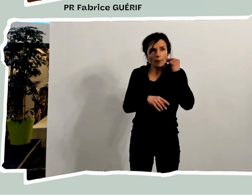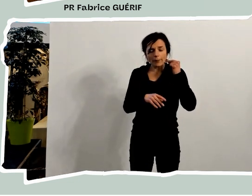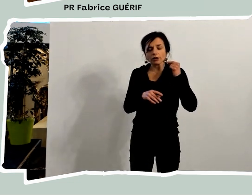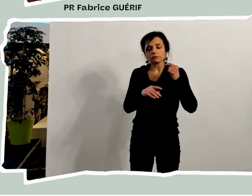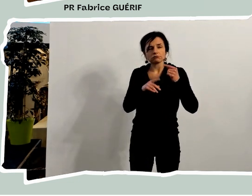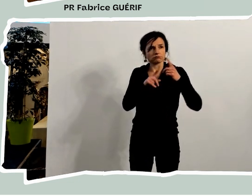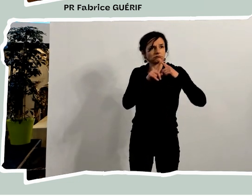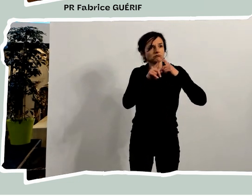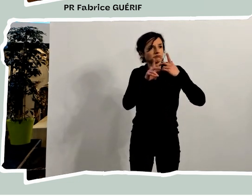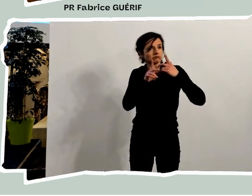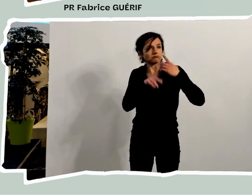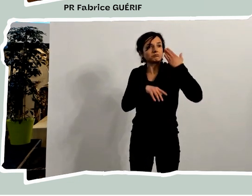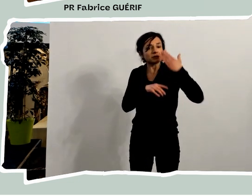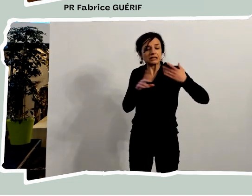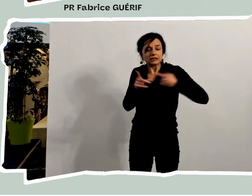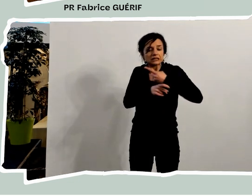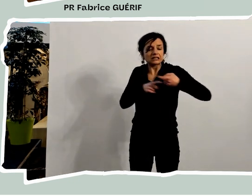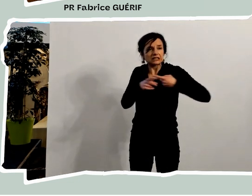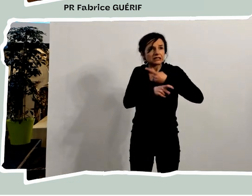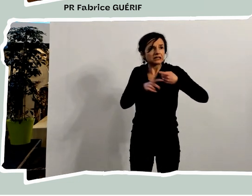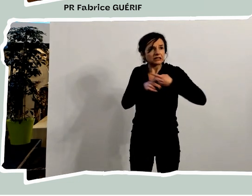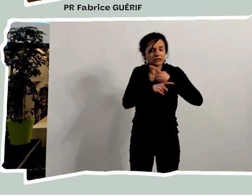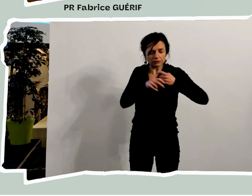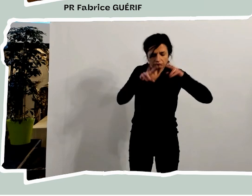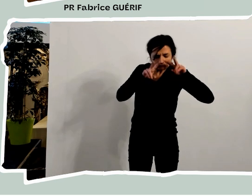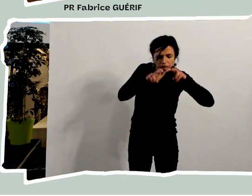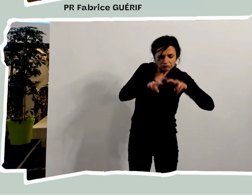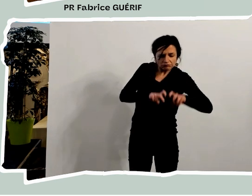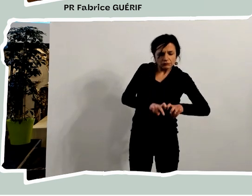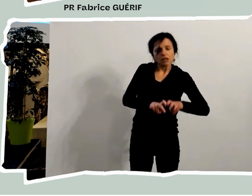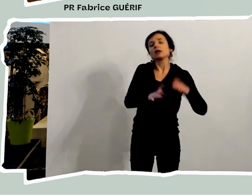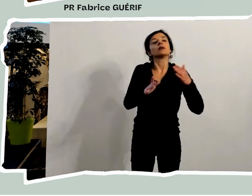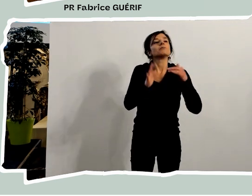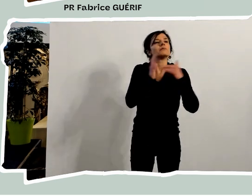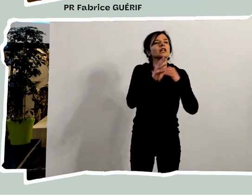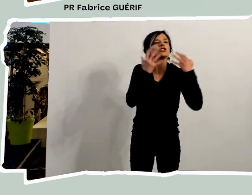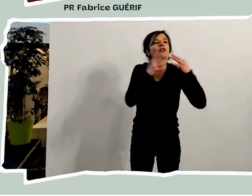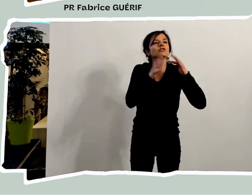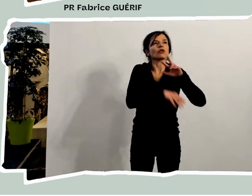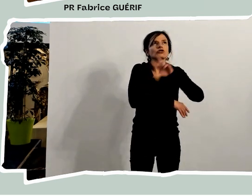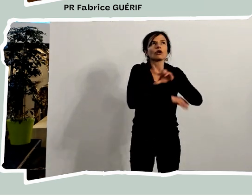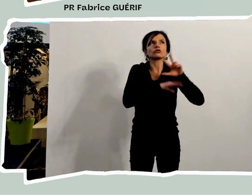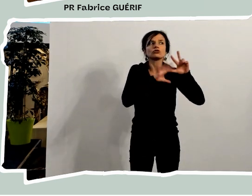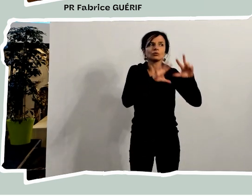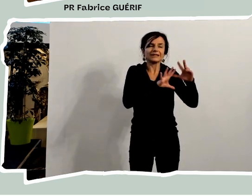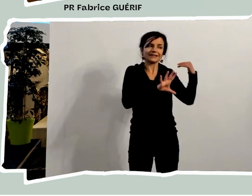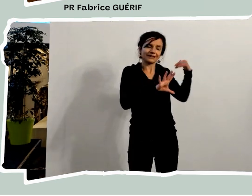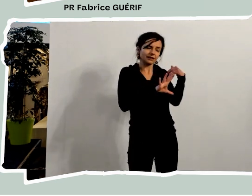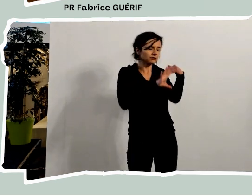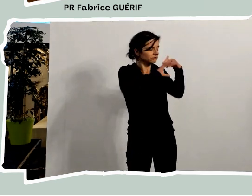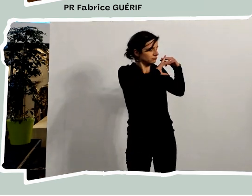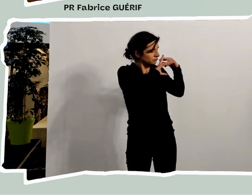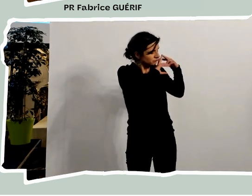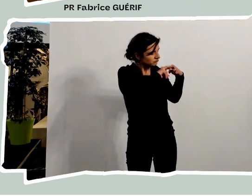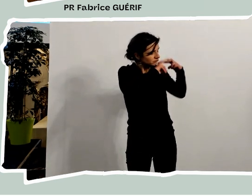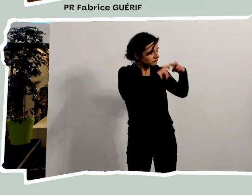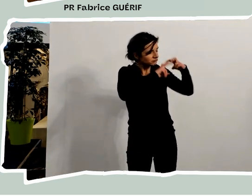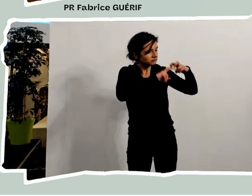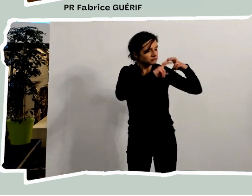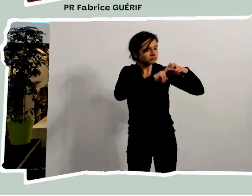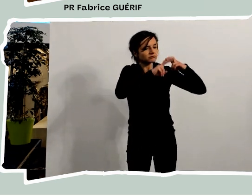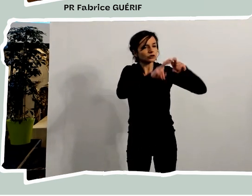était remonté, vous voyez, dans les années 1930, 1938, jusqu'aux années 1990 à peu